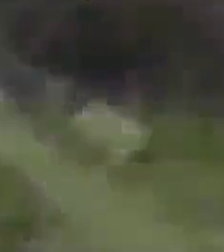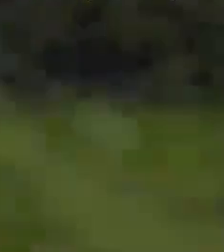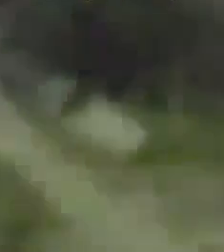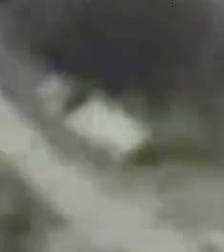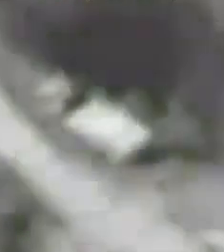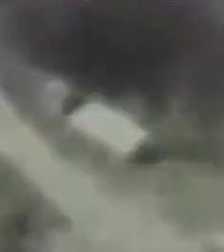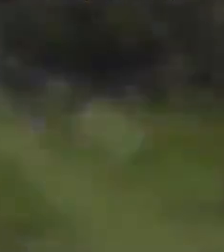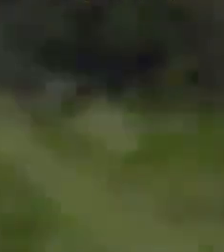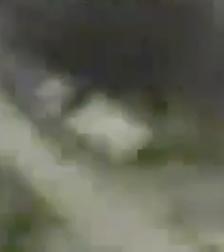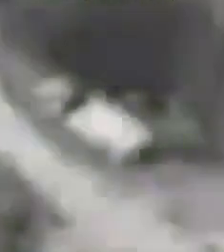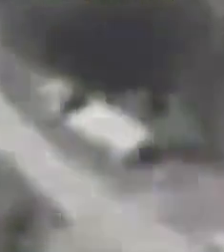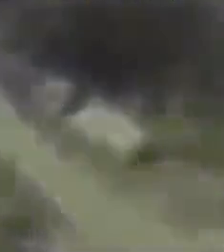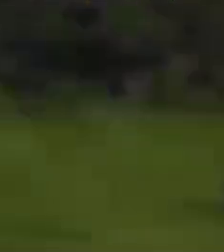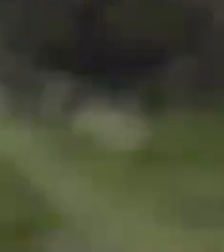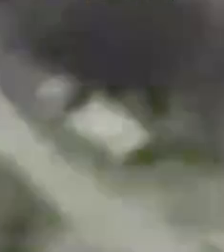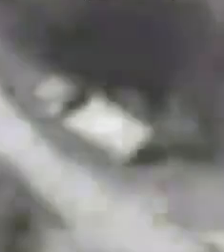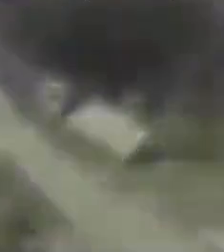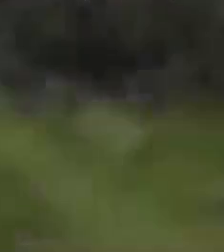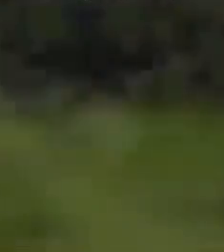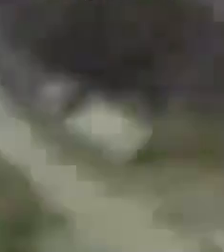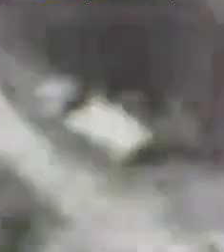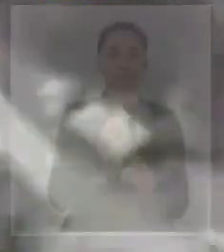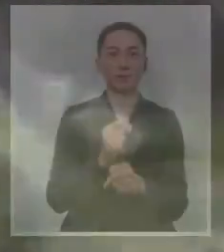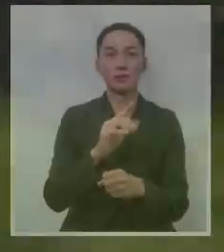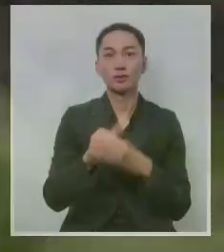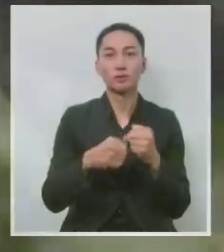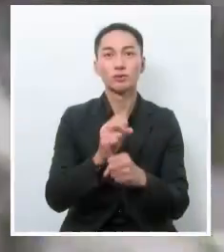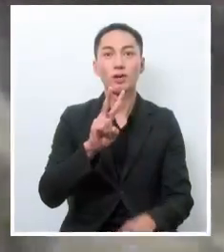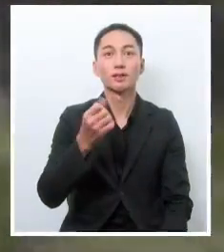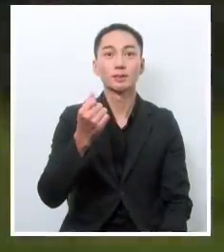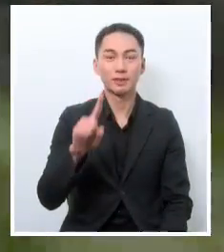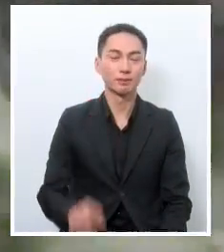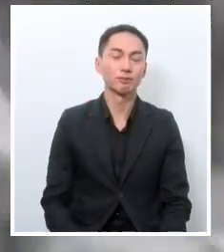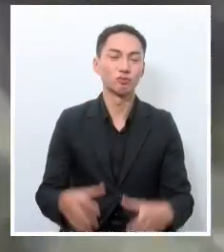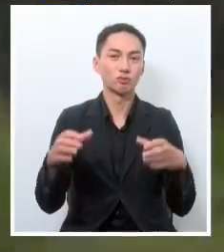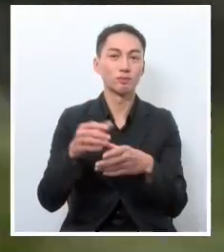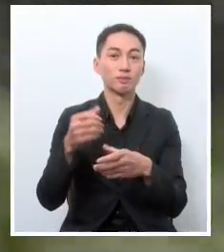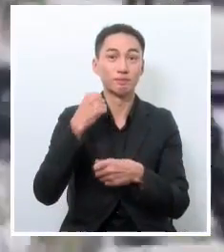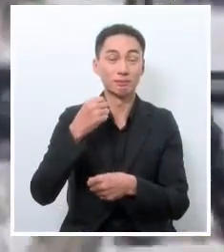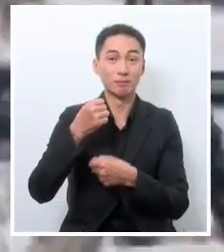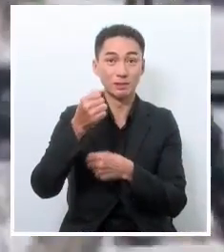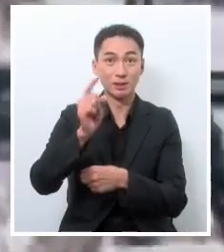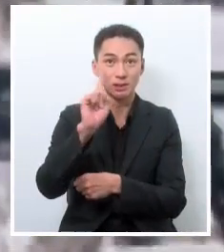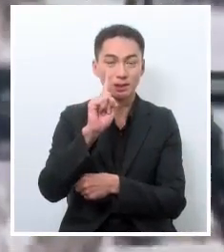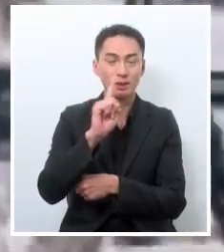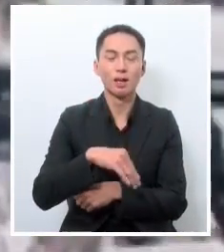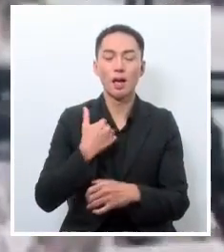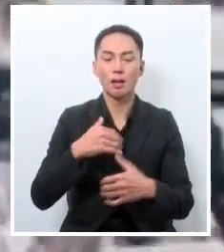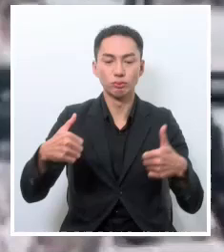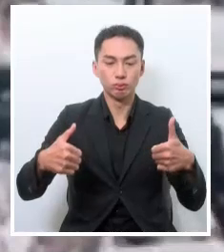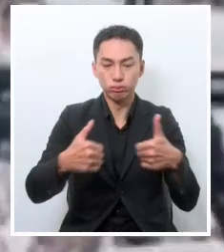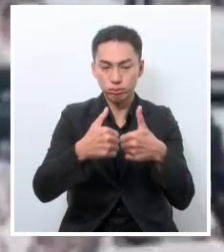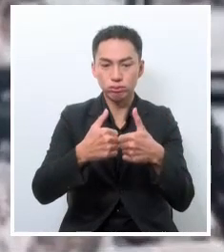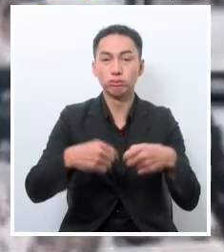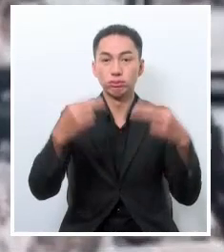ค่ะประมาณเดือนมีนาคม 2000พรรคคอมมิวนิสต์แห่งประเทศไทยได้ส่งผู้ก่อการร้ายคอมมิวนิสต์ทยอยเข้ามา